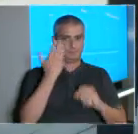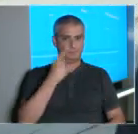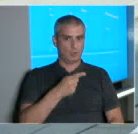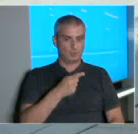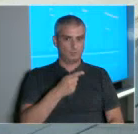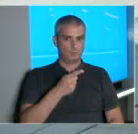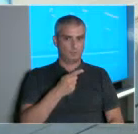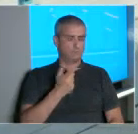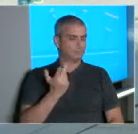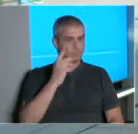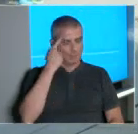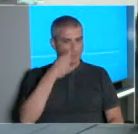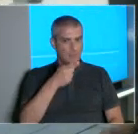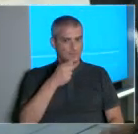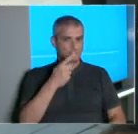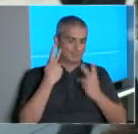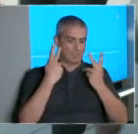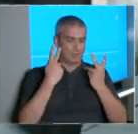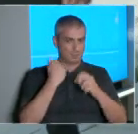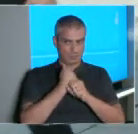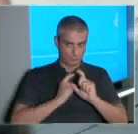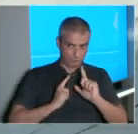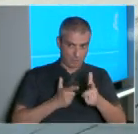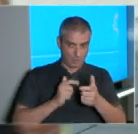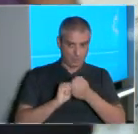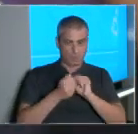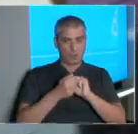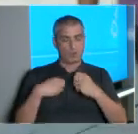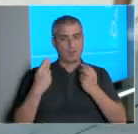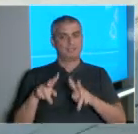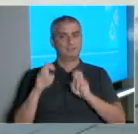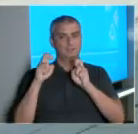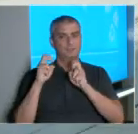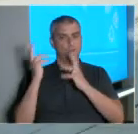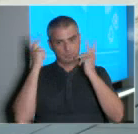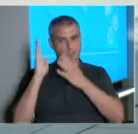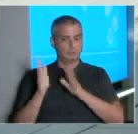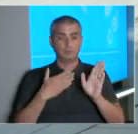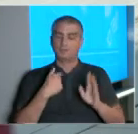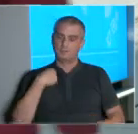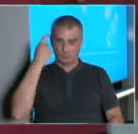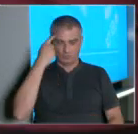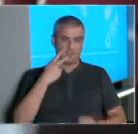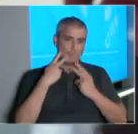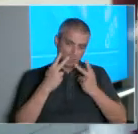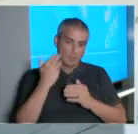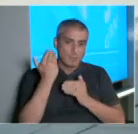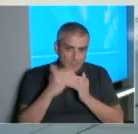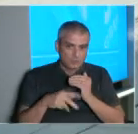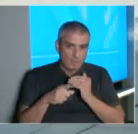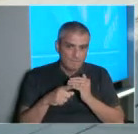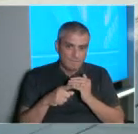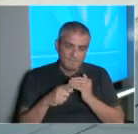מקודם, מה לדעתך הפתרון? לצאת למלחמה או לתת הזדמנות להסדרה? אני חושב שהפתרון הוא בסופו של